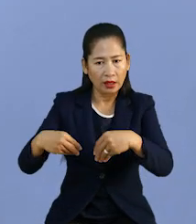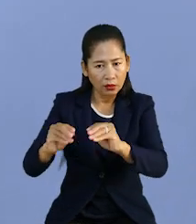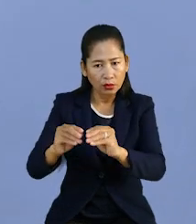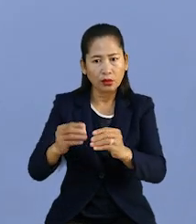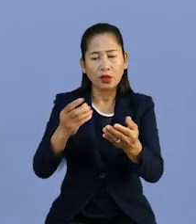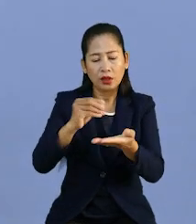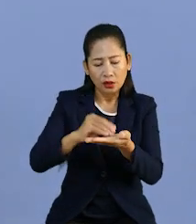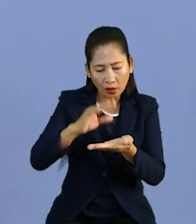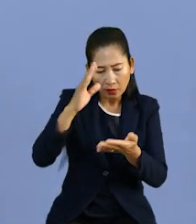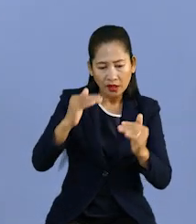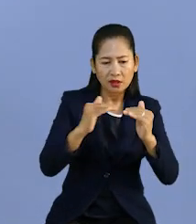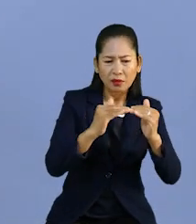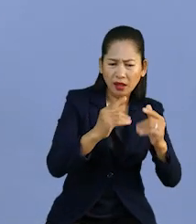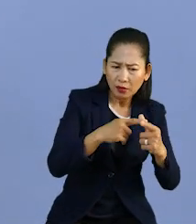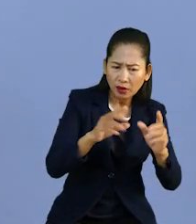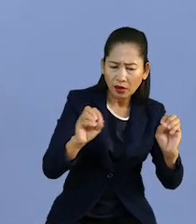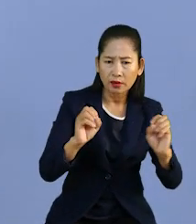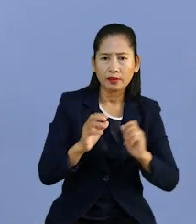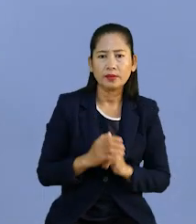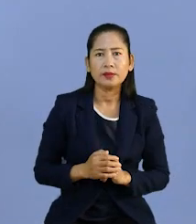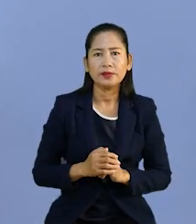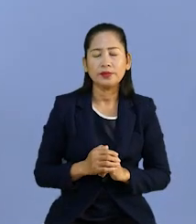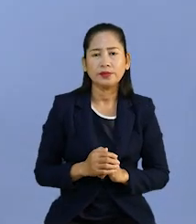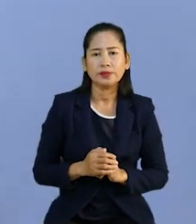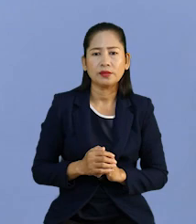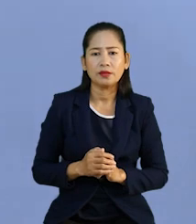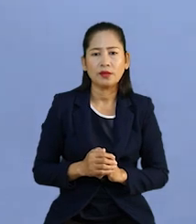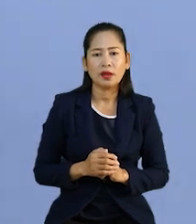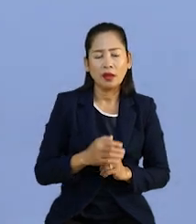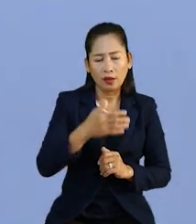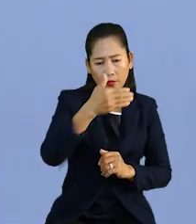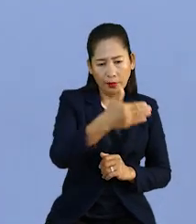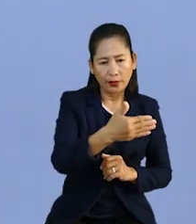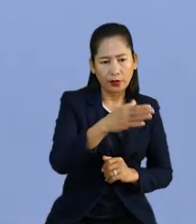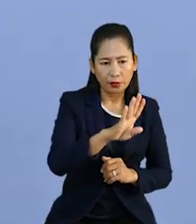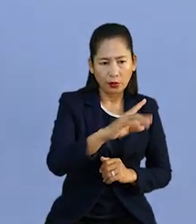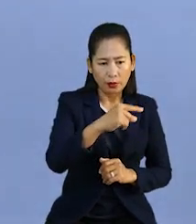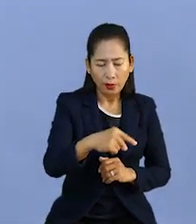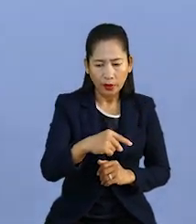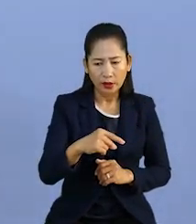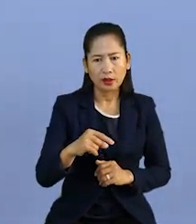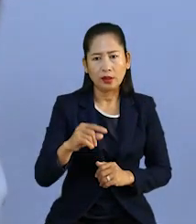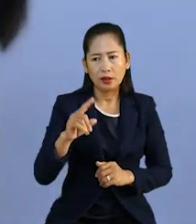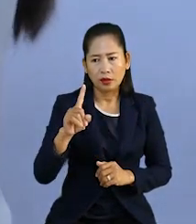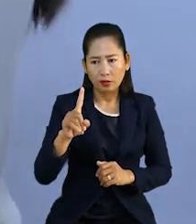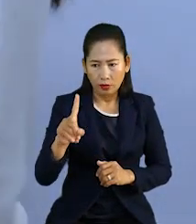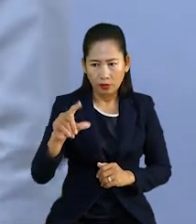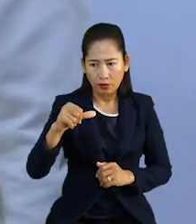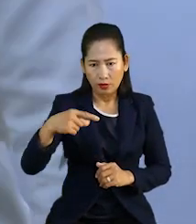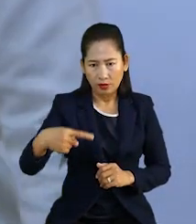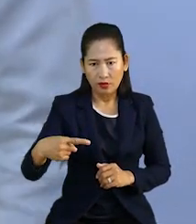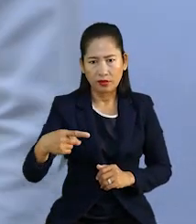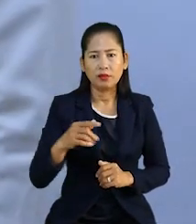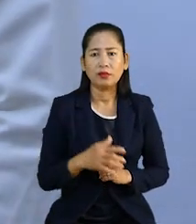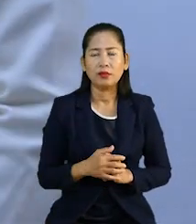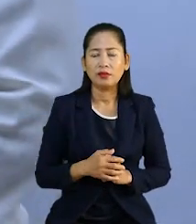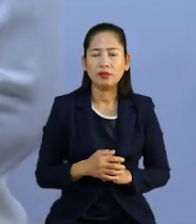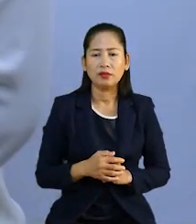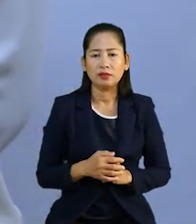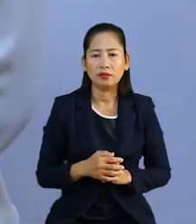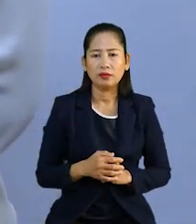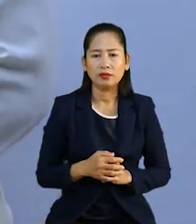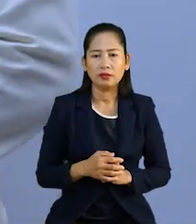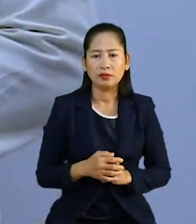ta miên đầm lấy sma khnir tì bầm buôn mơ buôn quán nâng mùi sai rìa